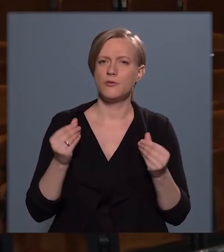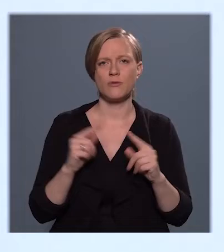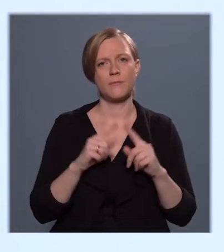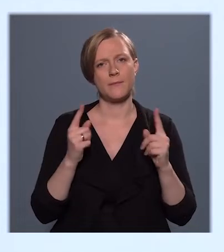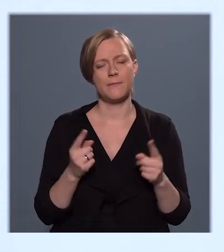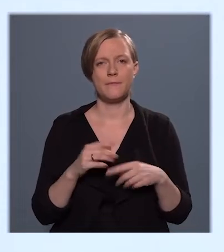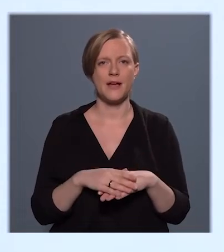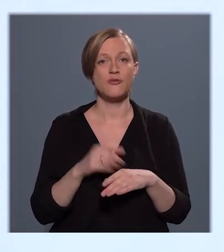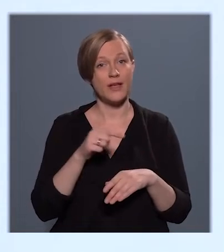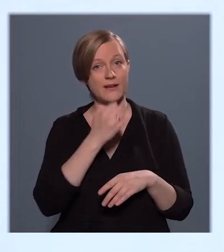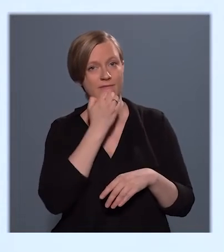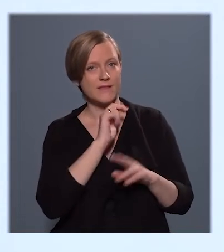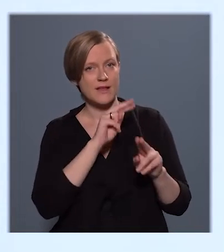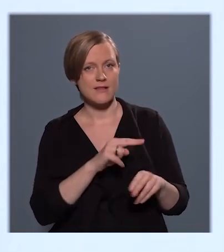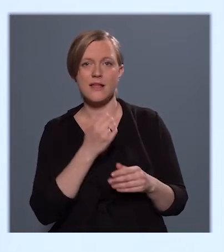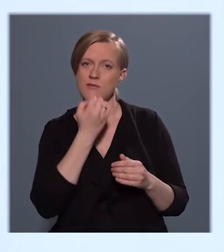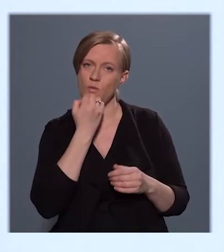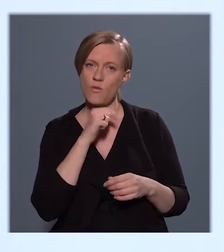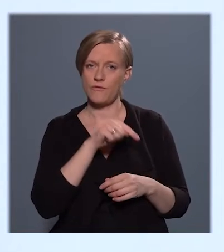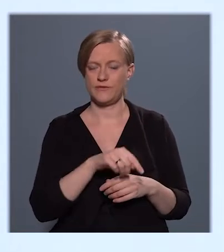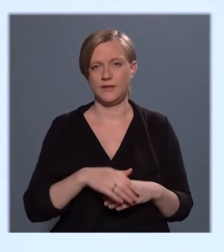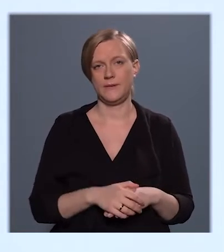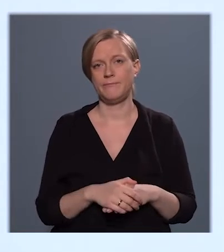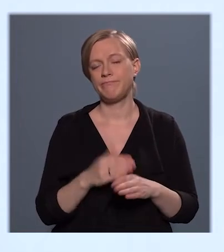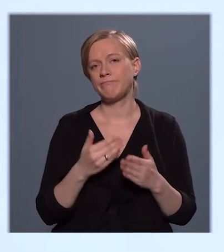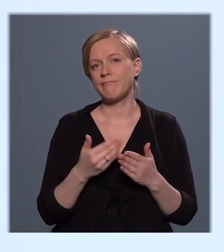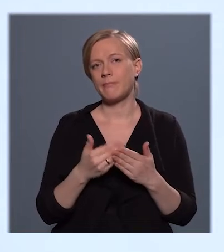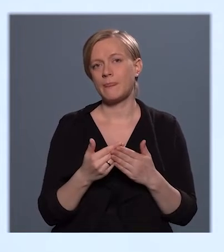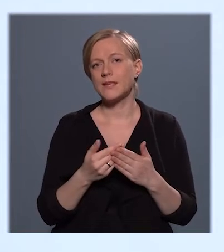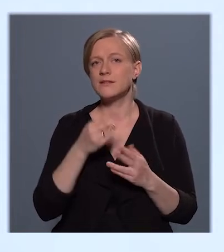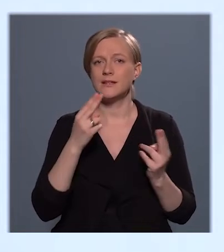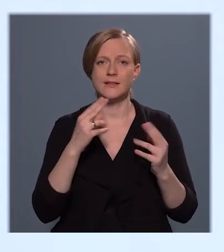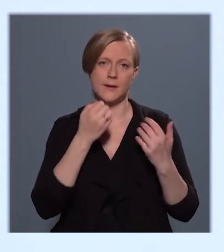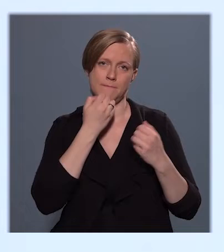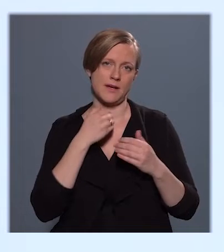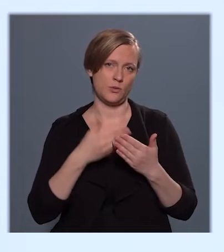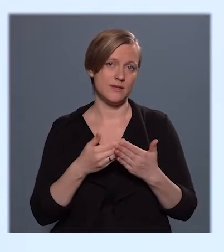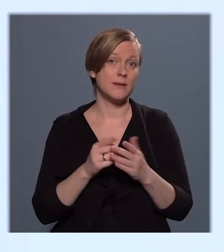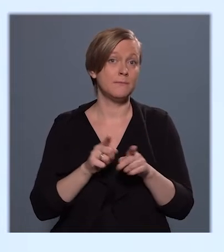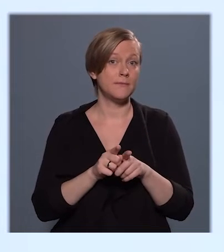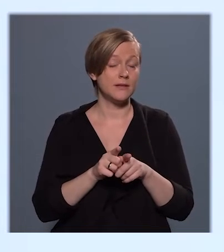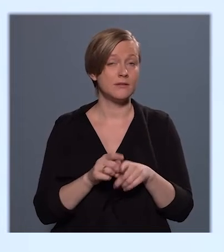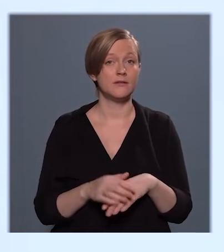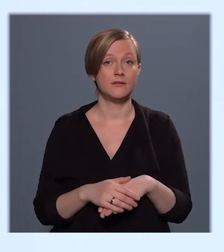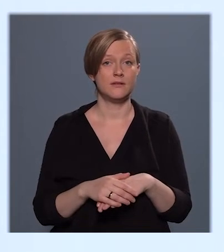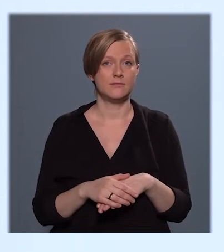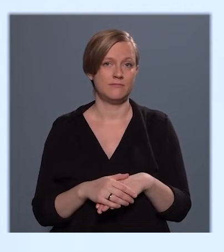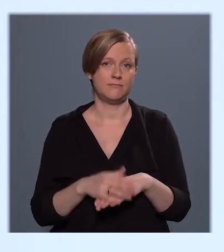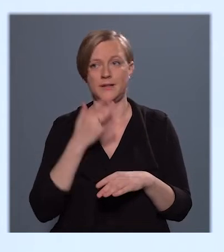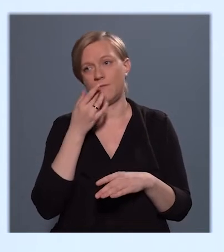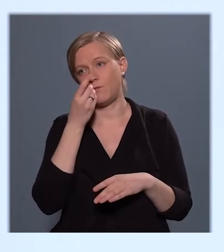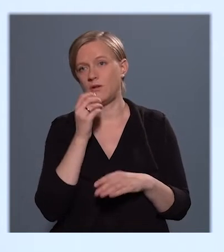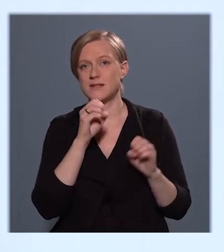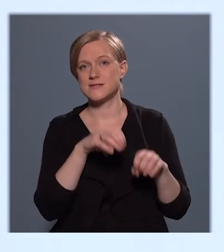más, hogy erre vigyázni, ezt óvni, ezt az értéket megőrizni, mint amikor egy szeméttelepet